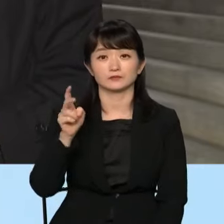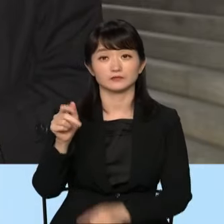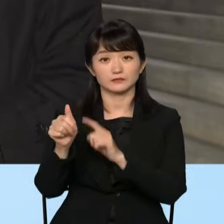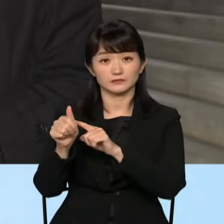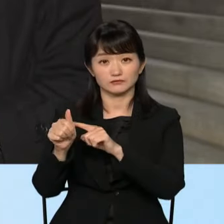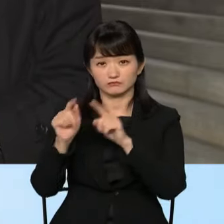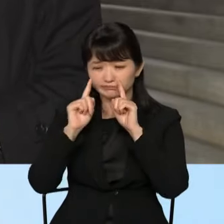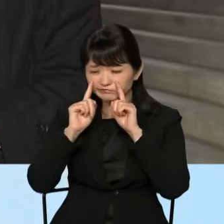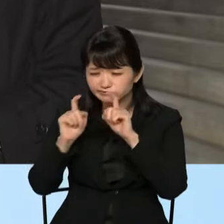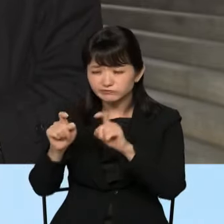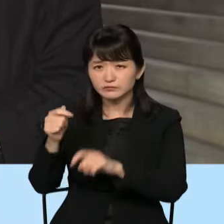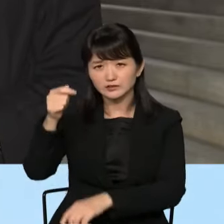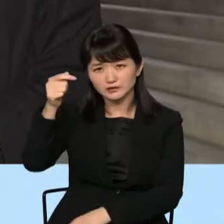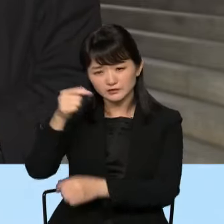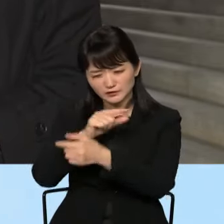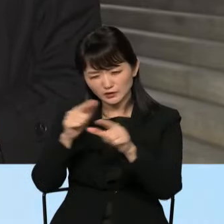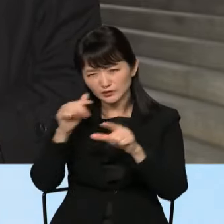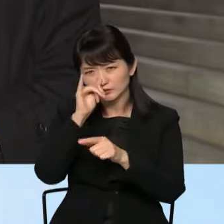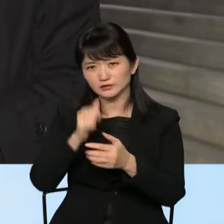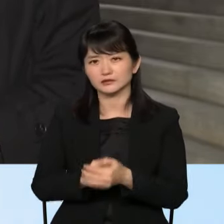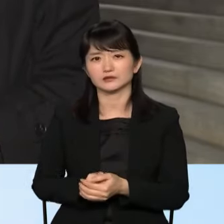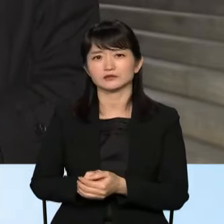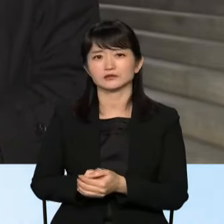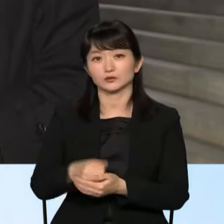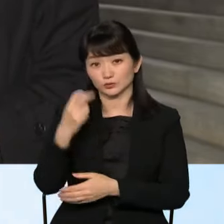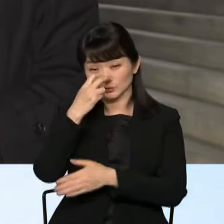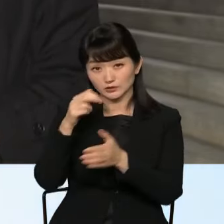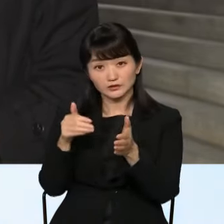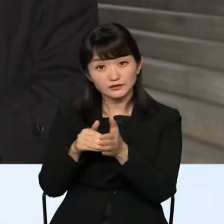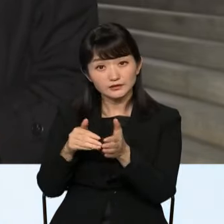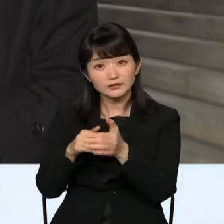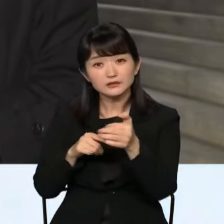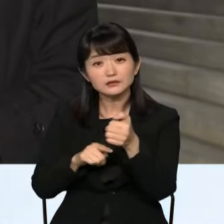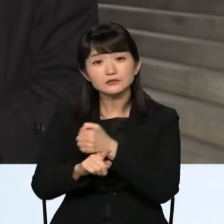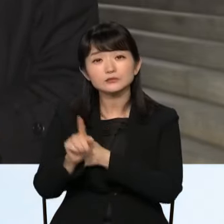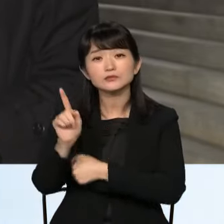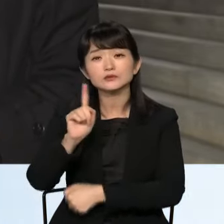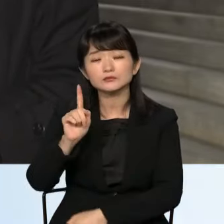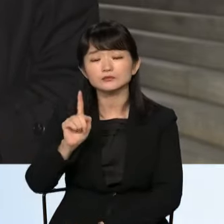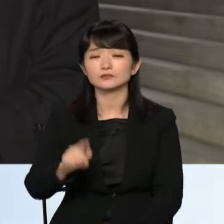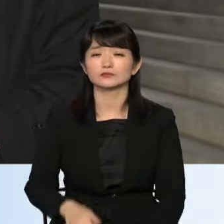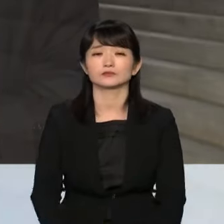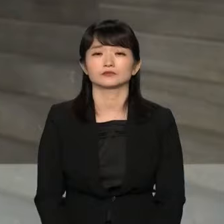씨가 받는 의혹이 여러 가지인데 마무리하겠다라는 건 어떤 부분에 대한 조사일까요?